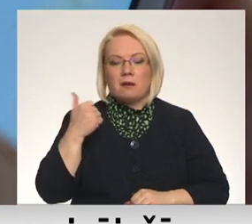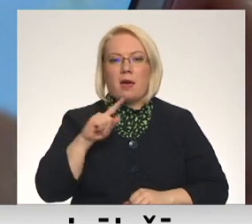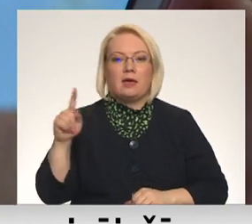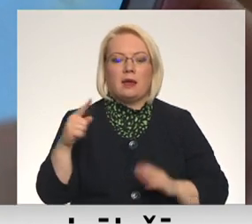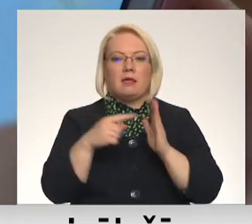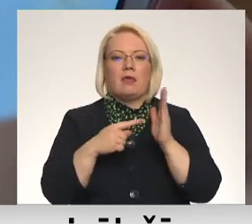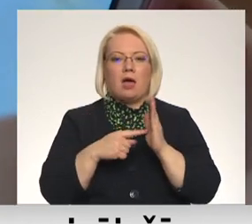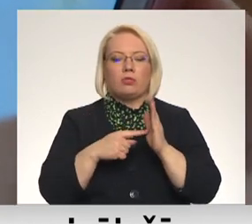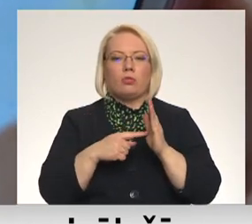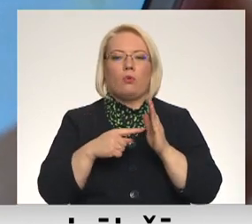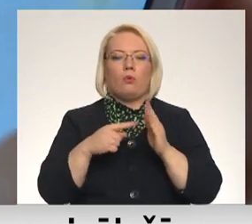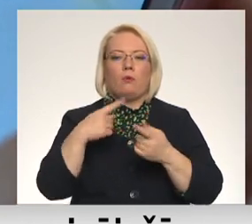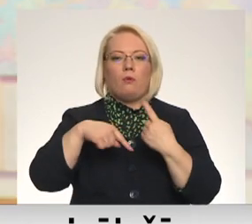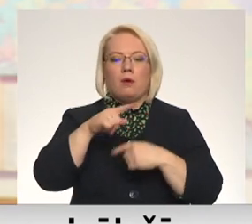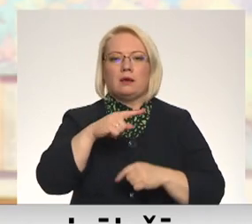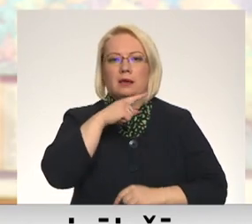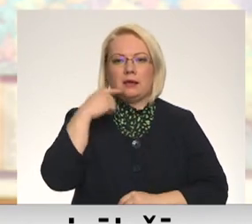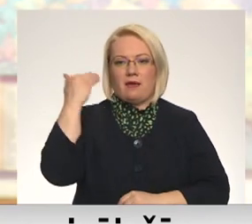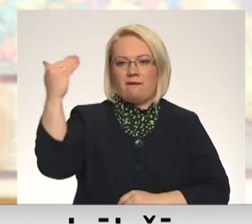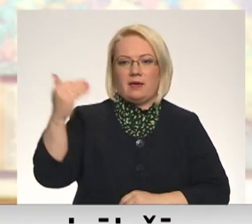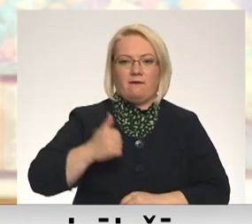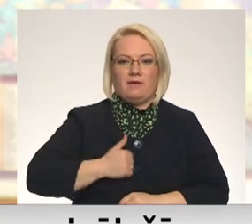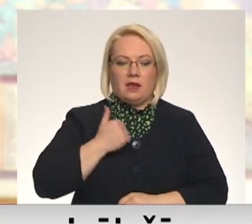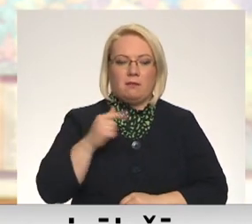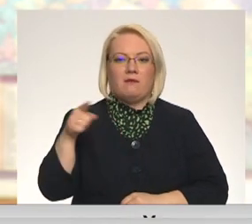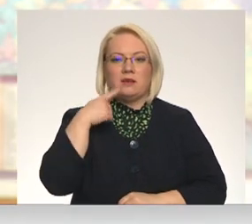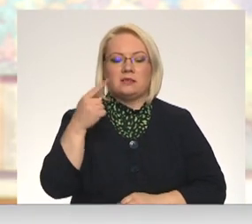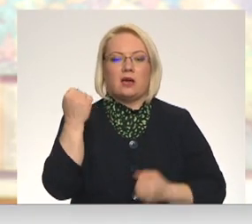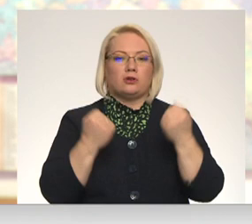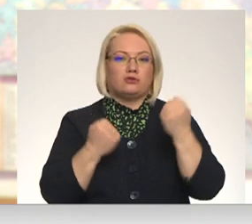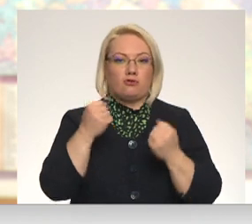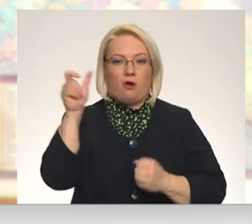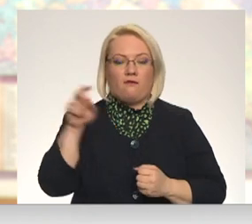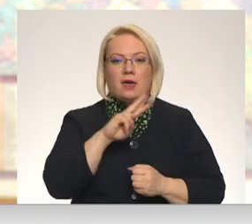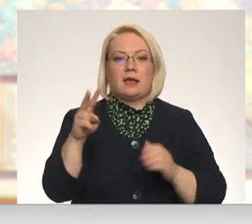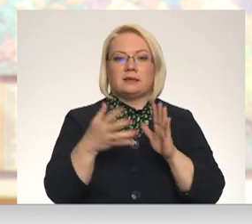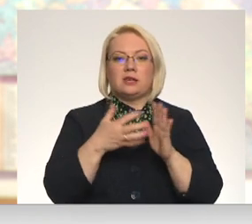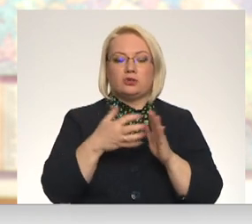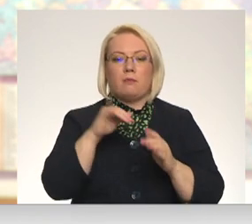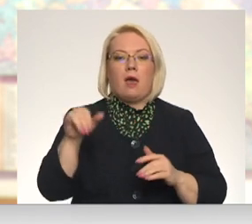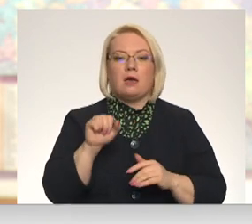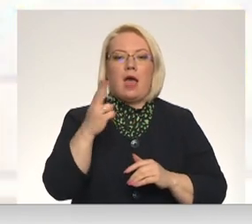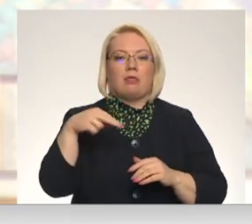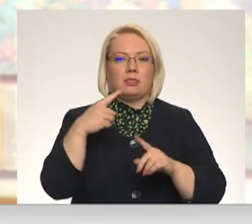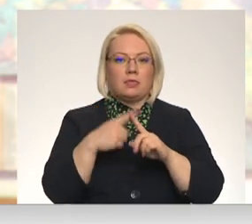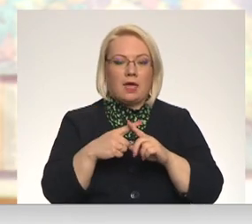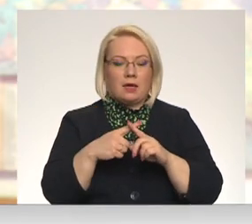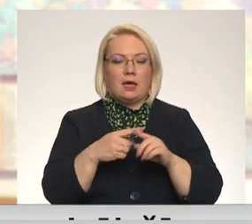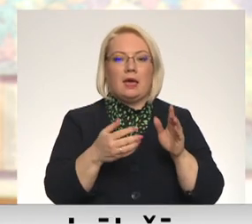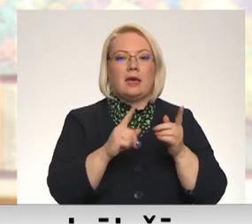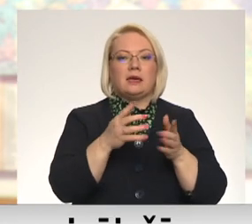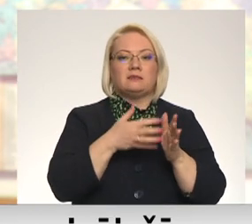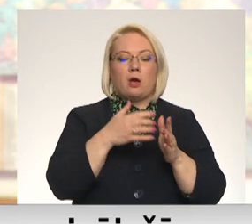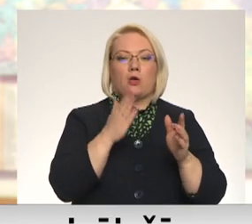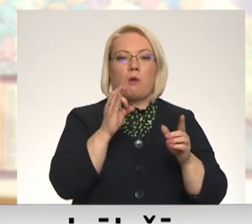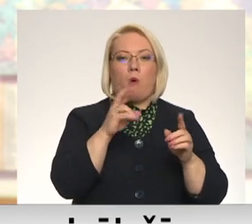apmaiņu ar serveriem, kas izvietoti Krievijā. Viena liela daļa autovadītāji, kuri izmanto šo te Yandex platformu, izmanto arī Bolt. Nekas nemainīsies,